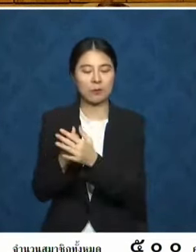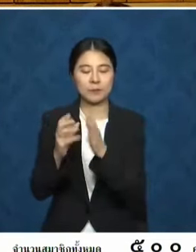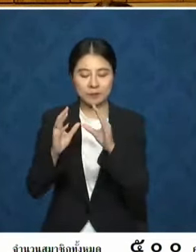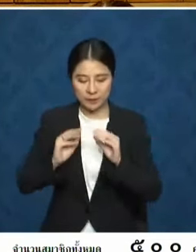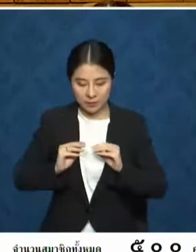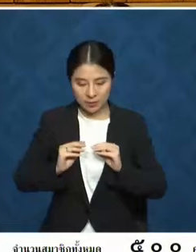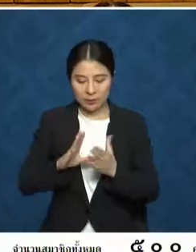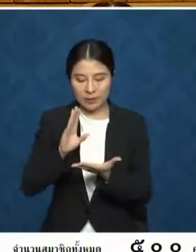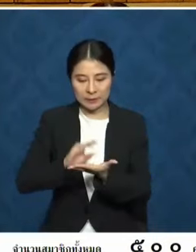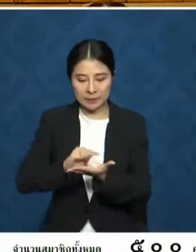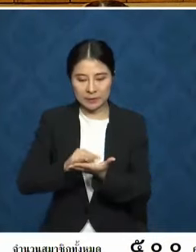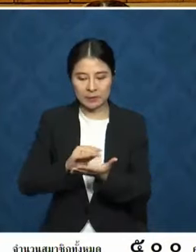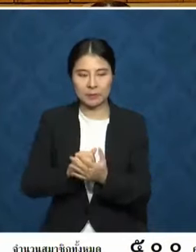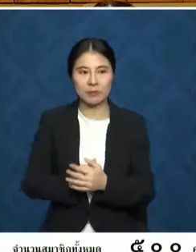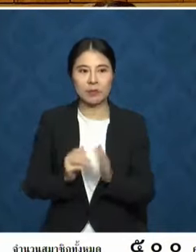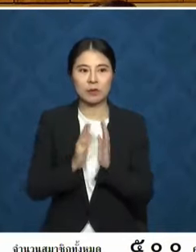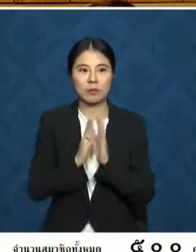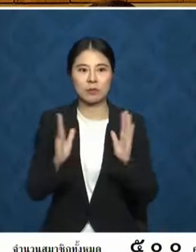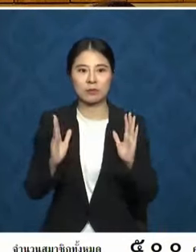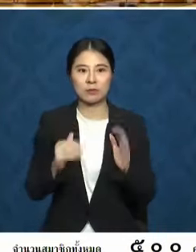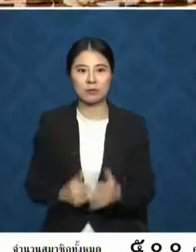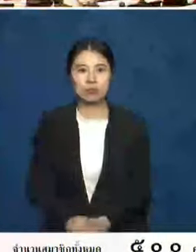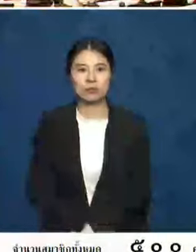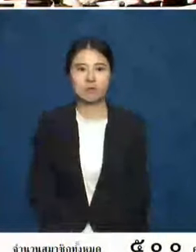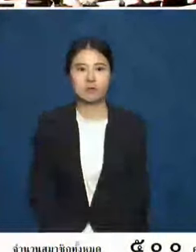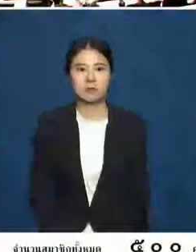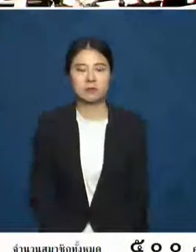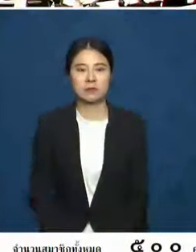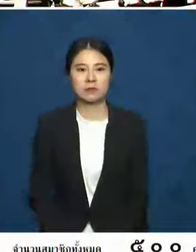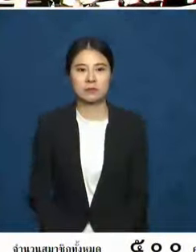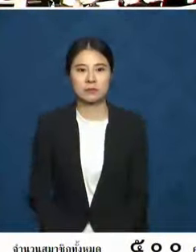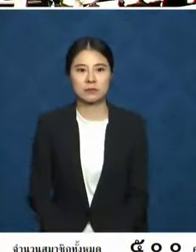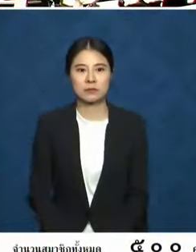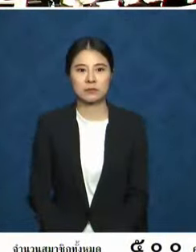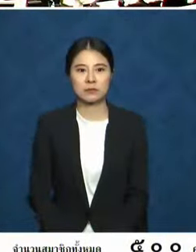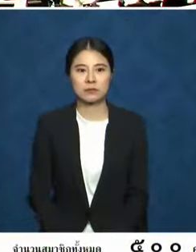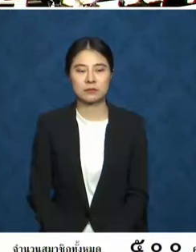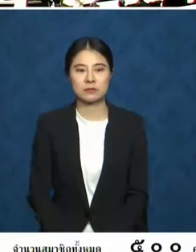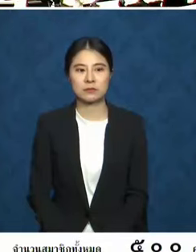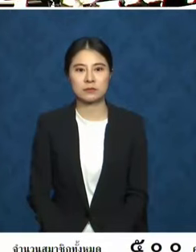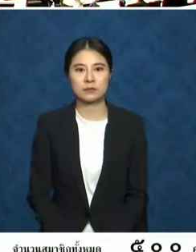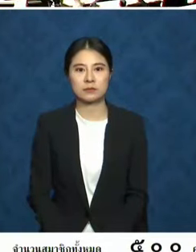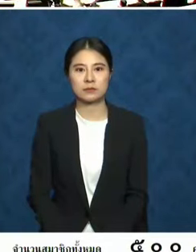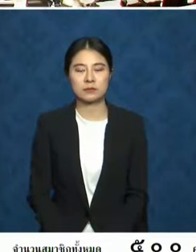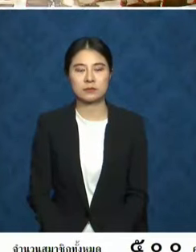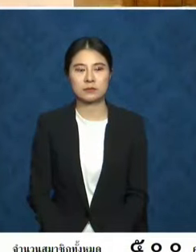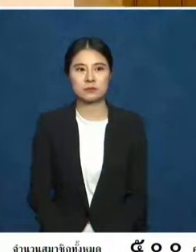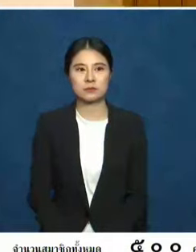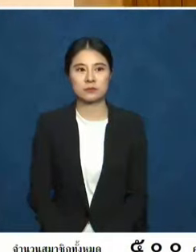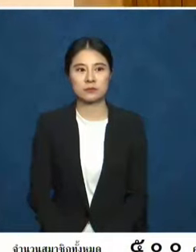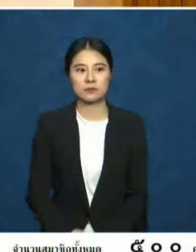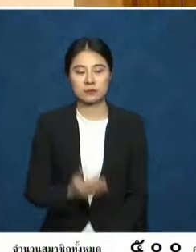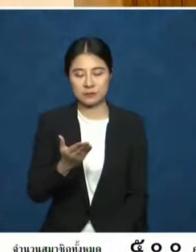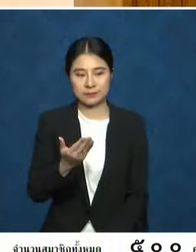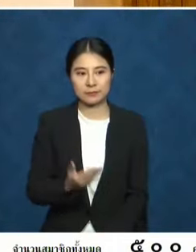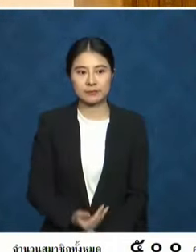านสมัยชกทกทานอกครั้งครับครับมีท่านลองจะฝากอะไรท่าน